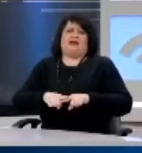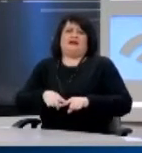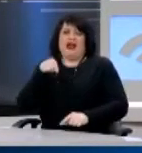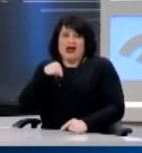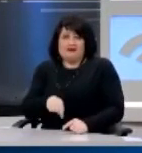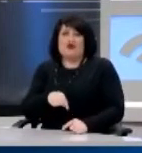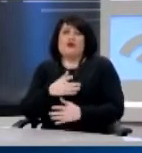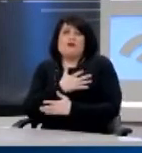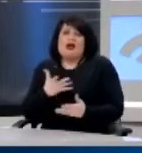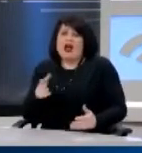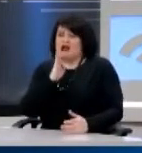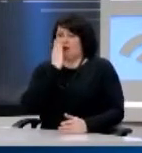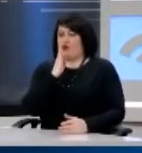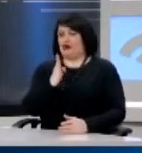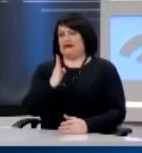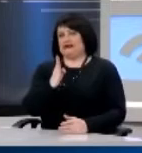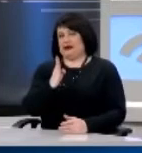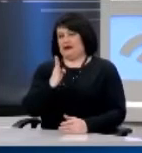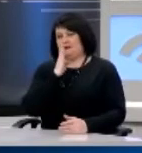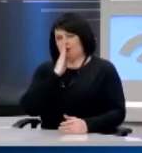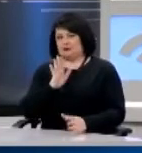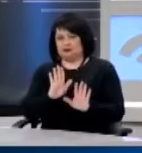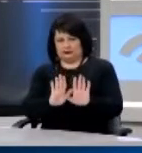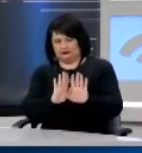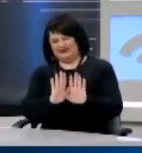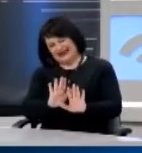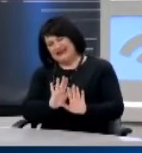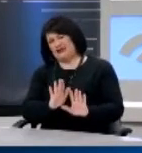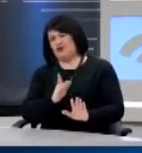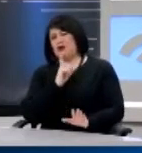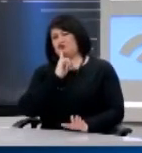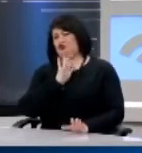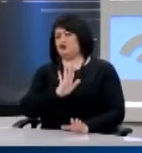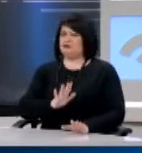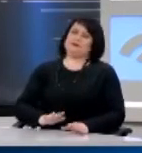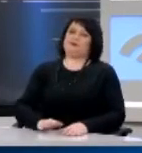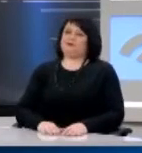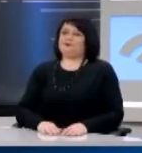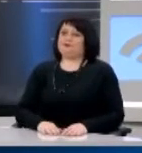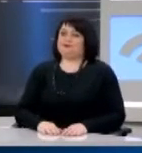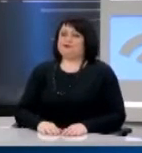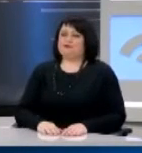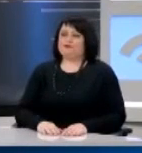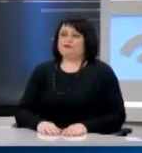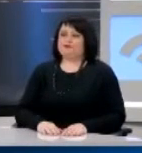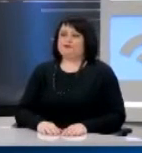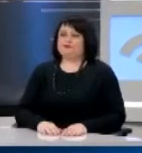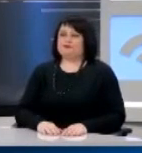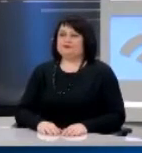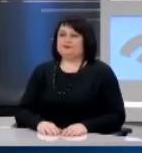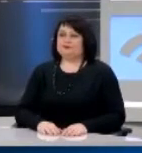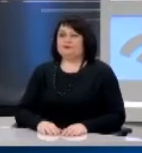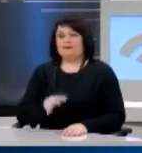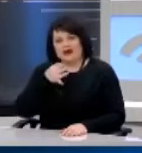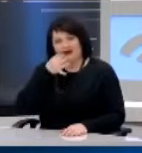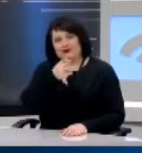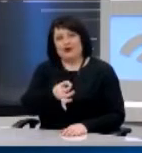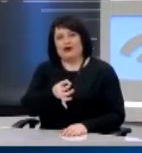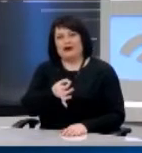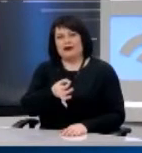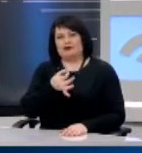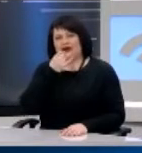Ακριβώς αυτό σας λέω, κύριε Αθανασίου. Δώσατε πάσα, κύριε Πρωθυπουργέ. Ακριβώς αυτό σας λέω. Καταλάβετε λίγο τι ακριβώς θέλω να σας πω. Ότι